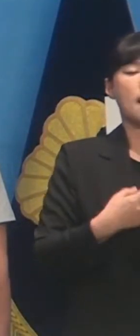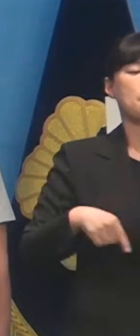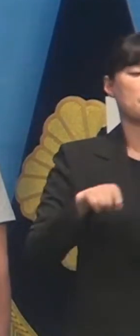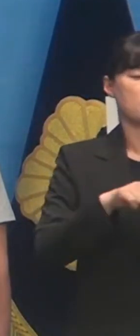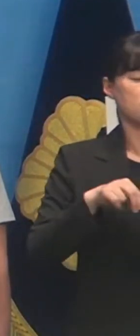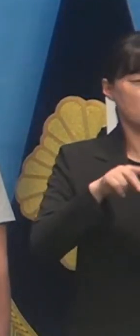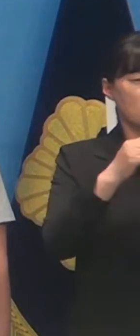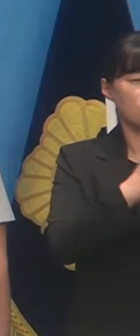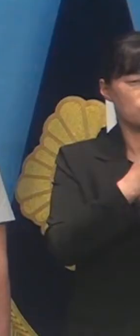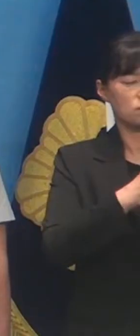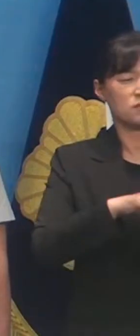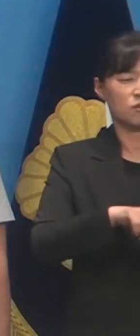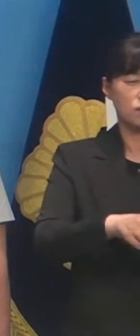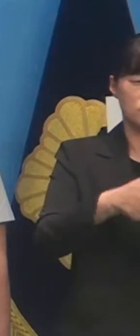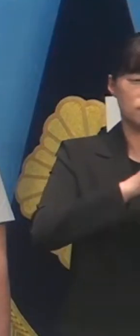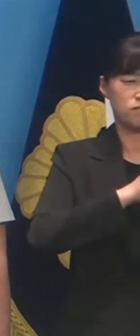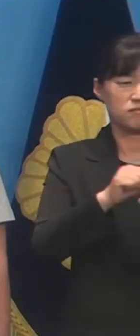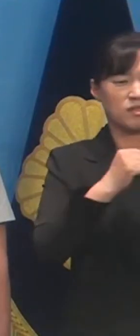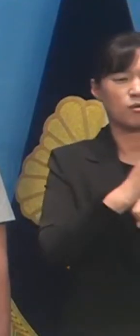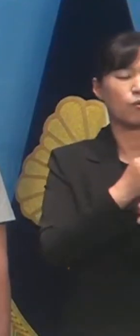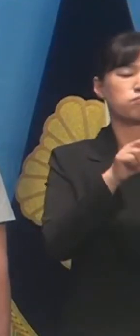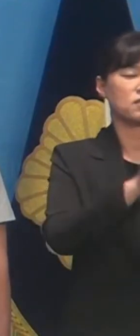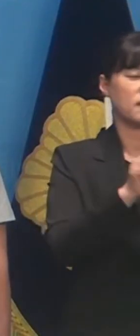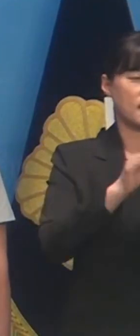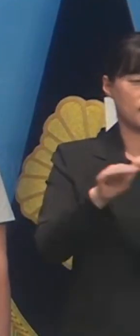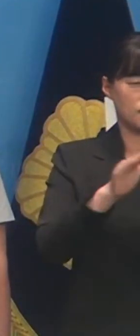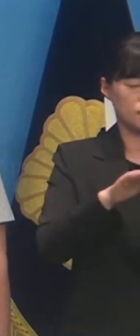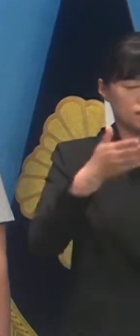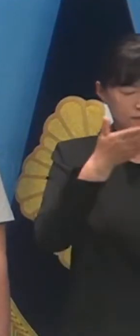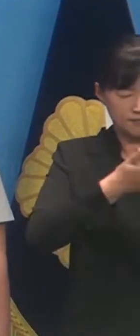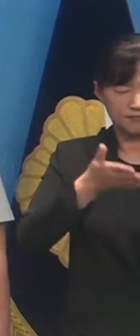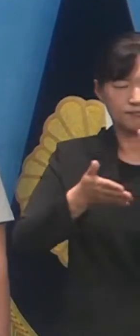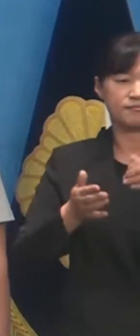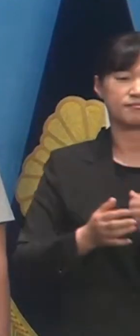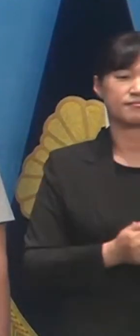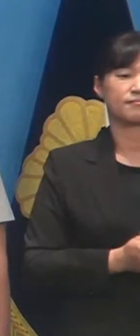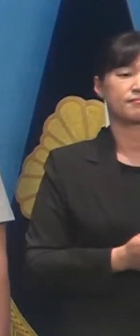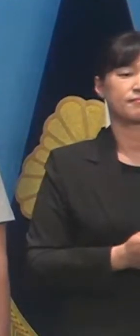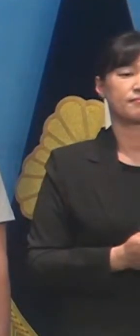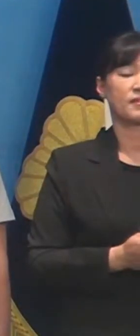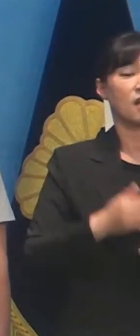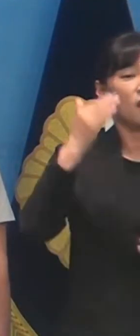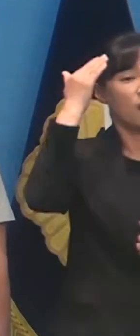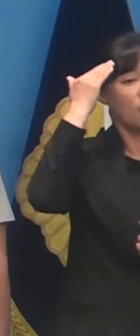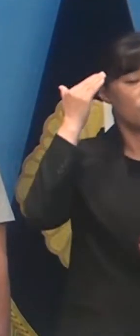간주하고 적극적으로 소통하면서 이 문제를 풀어가기를 간곡히 요청합니다.